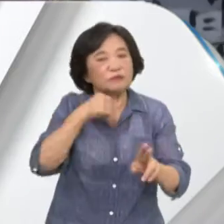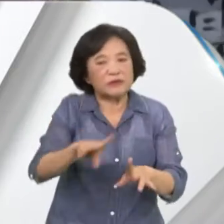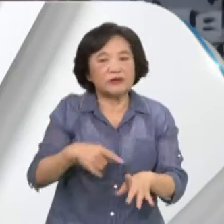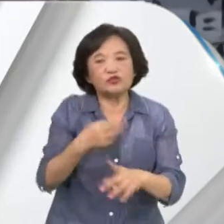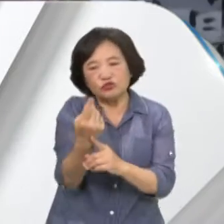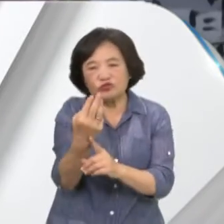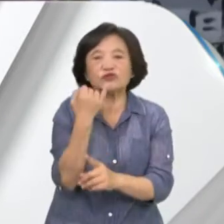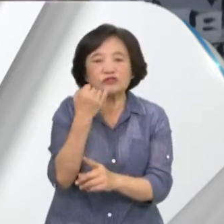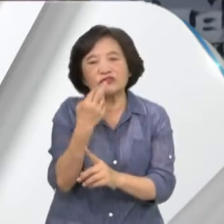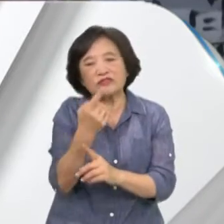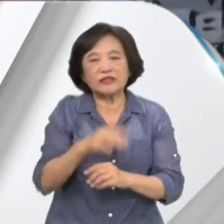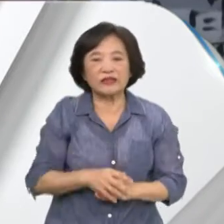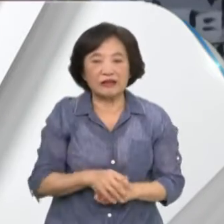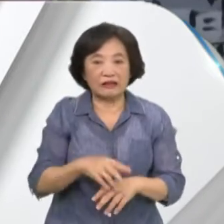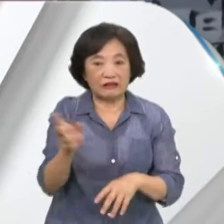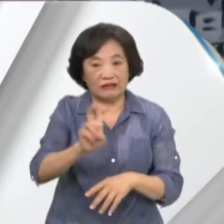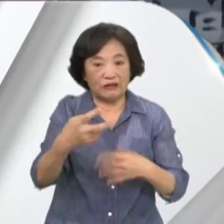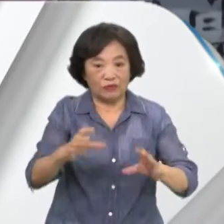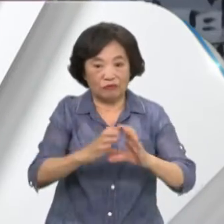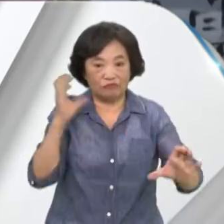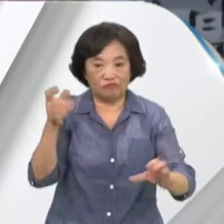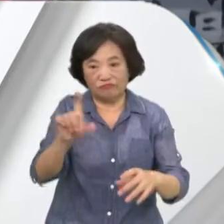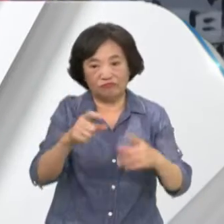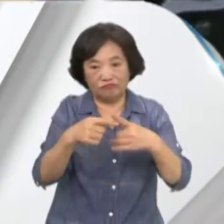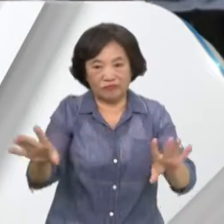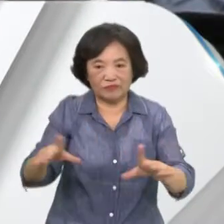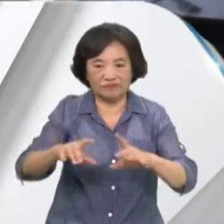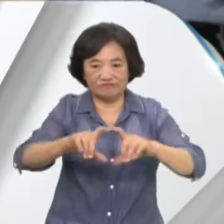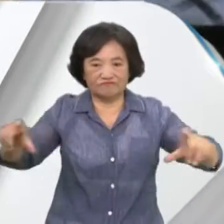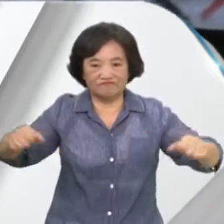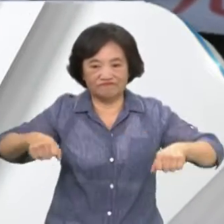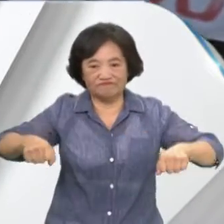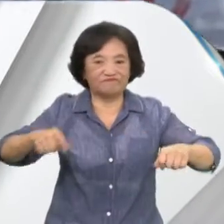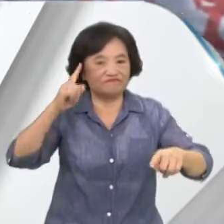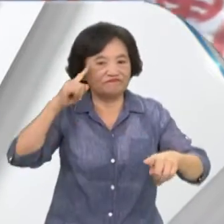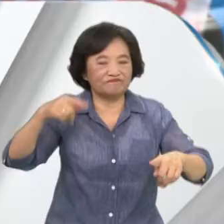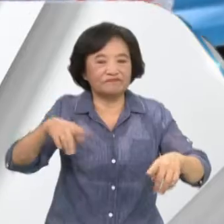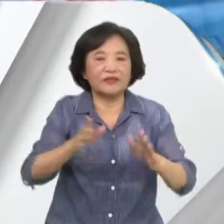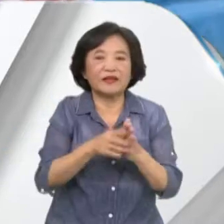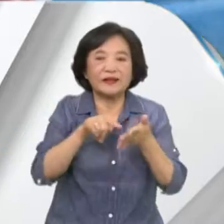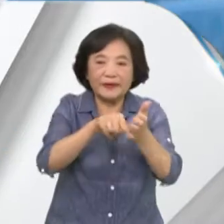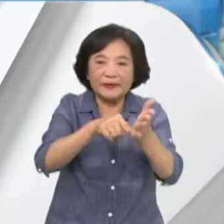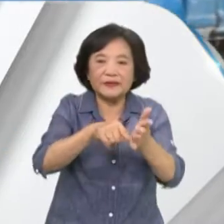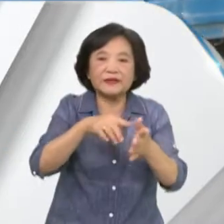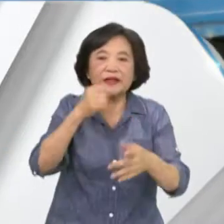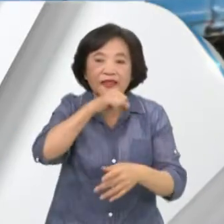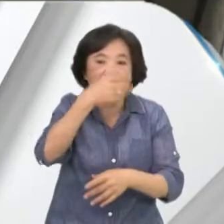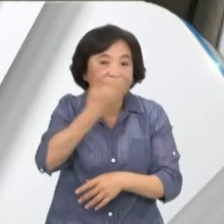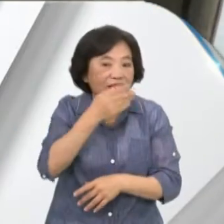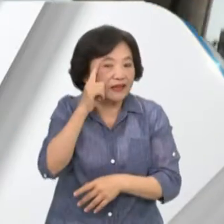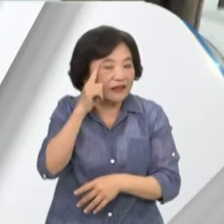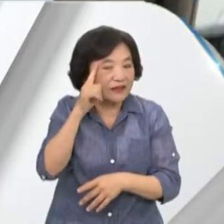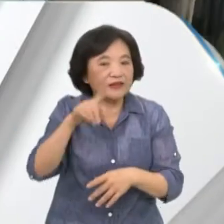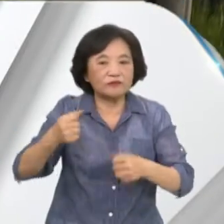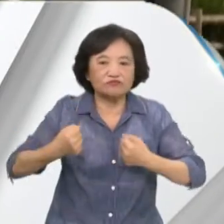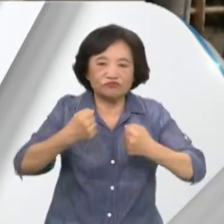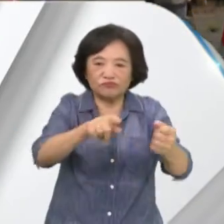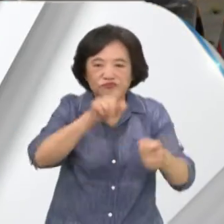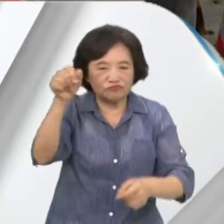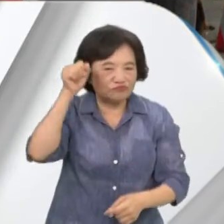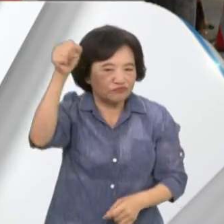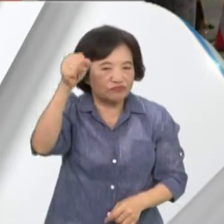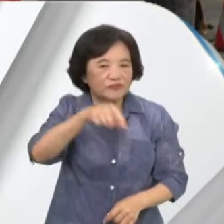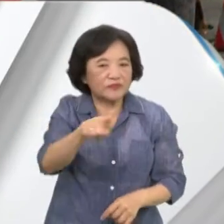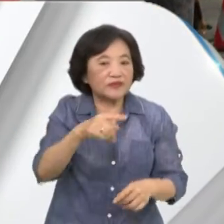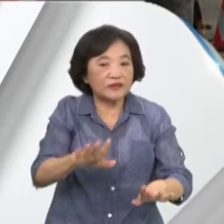二十人退场的六十人家慈善乡亲，来电补贴由结果后，基地慈善推动木业土家中心门口抗议推动公